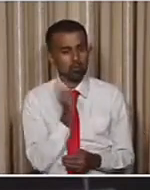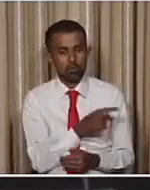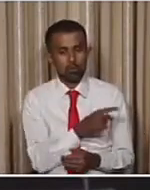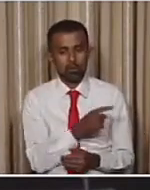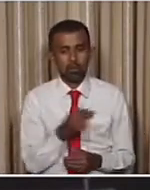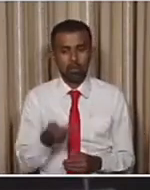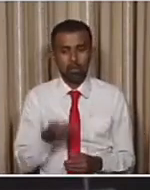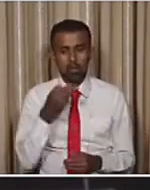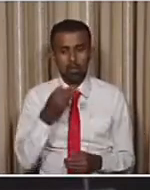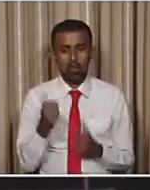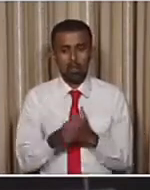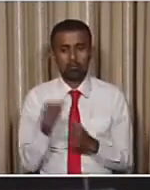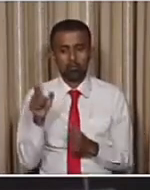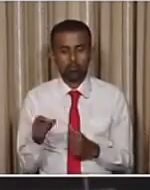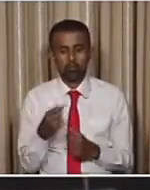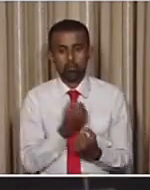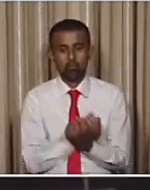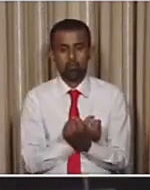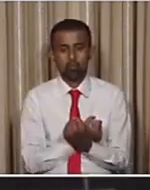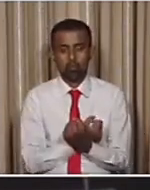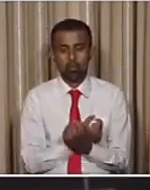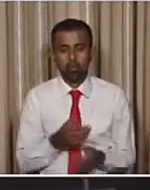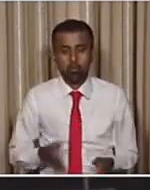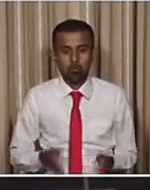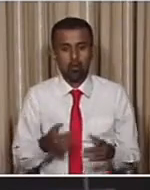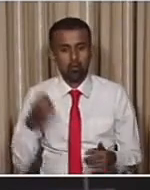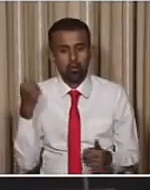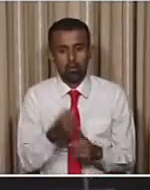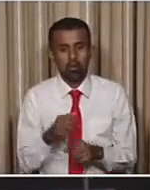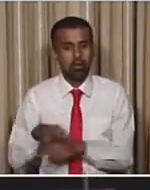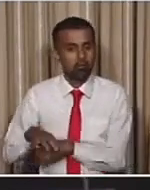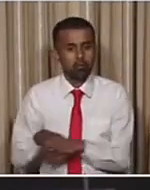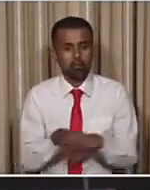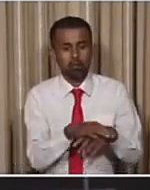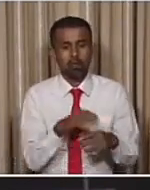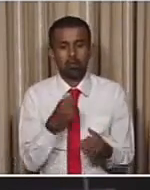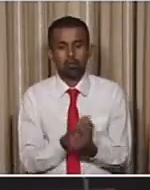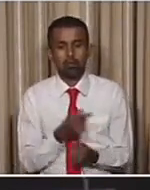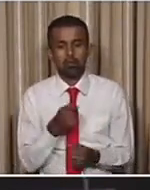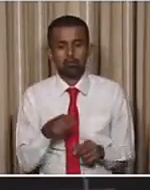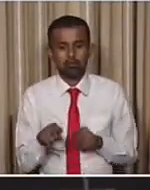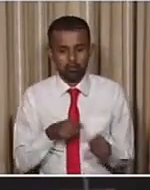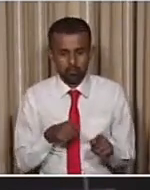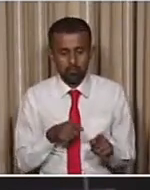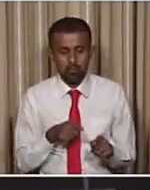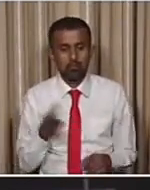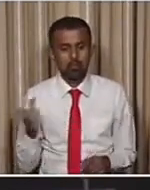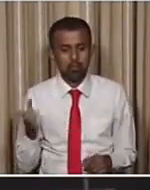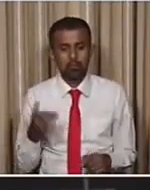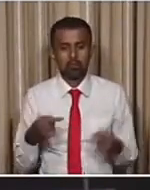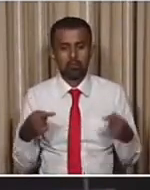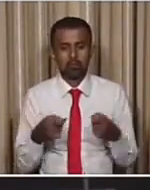செல்கிறது. ஆகவே இந்த விடயங்களை உங்கள் கவனத்துக்கும் நாங்கள் சமர்ப்பிக்கிறோம். மிக முக்கியமாக யுத்தத்தின் போது இடம்பெற்ற போர்க்குற்றங்கள், மனித